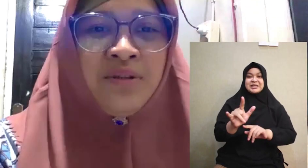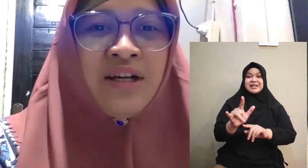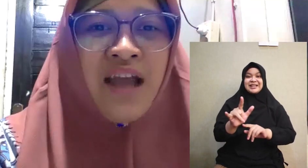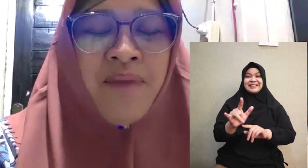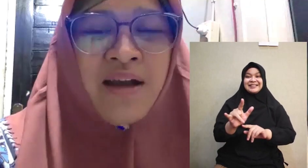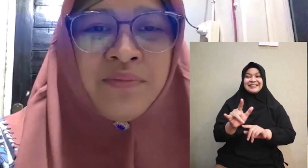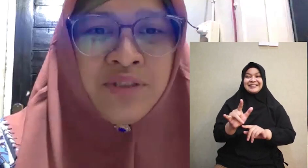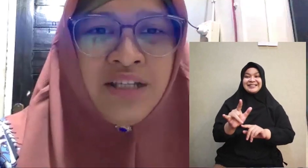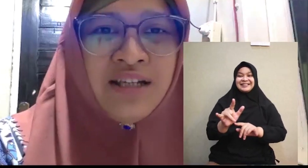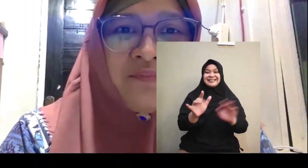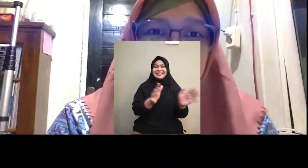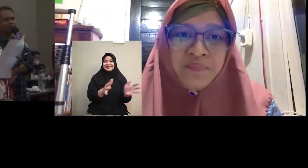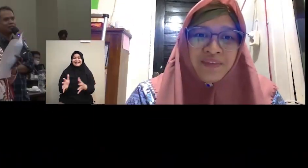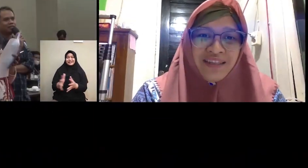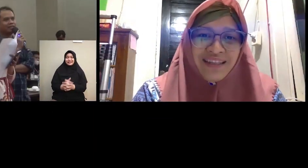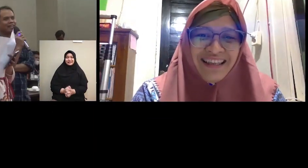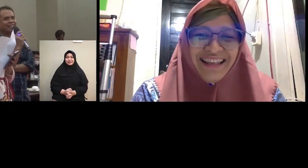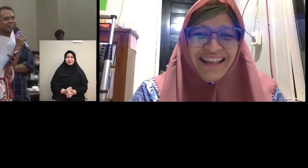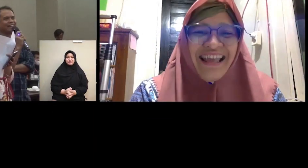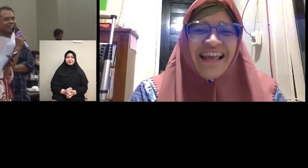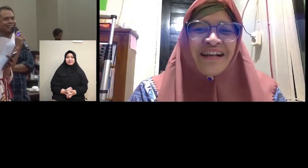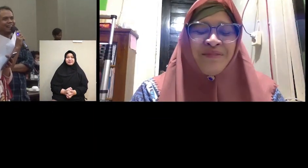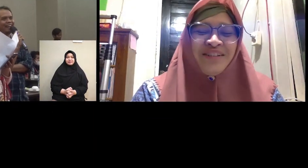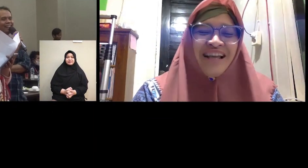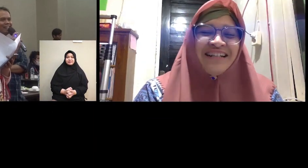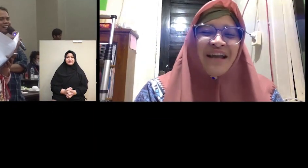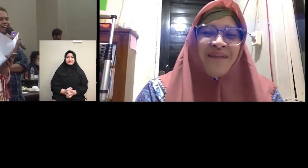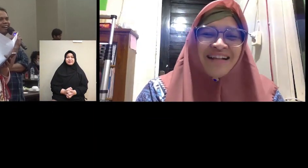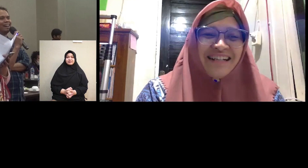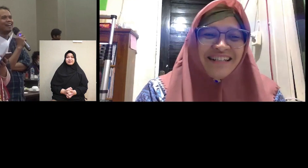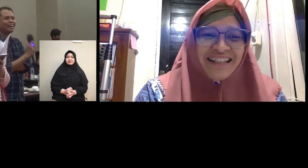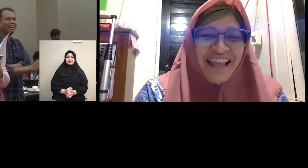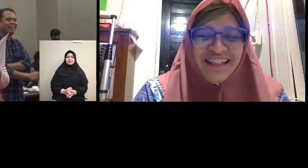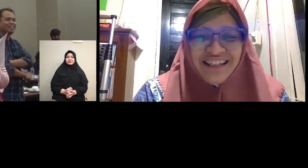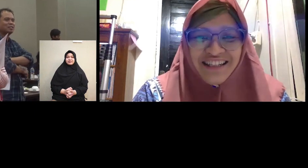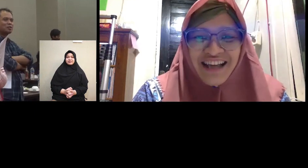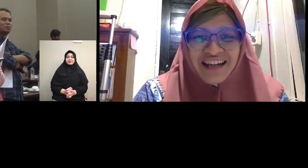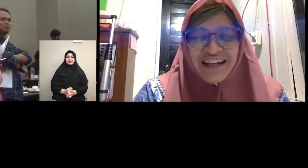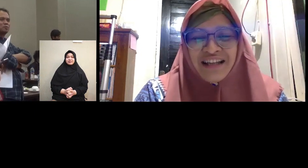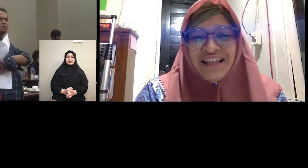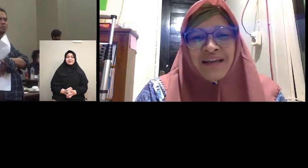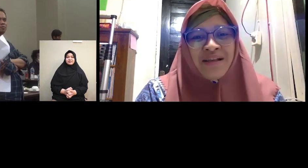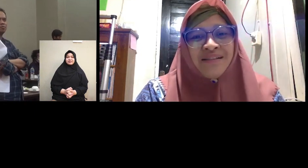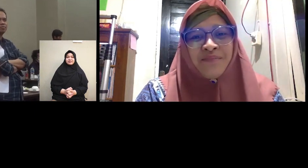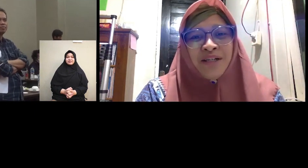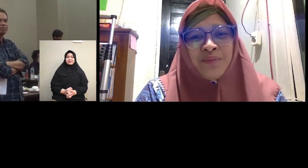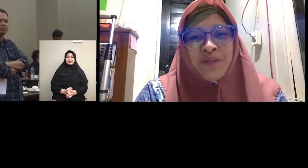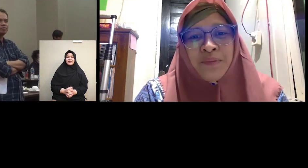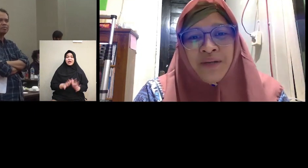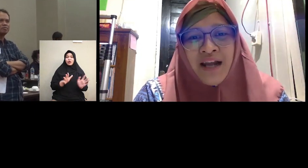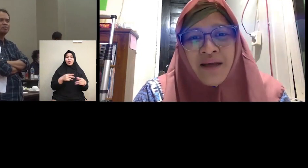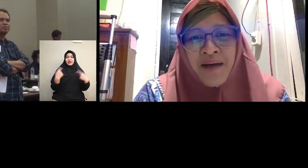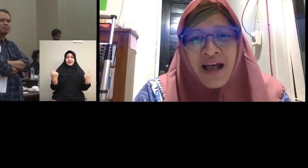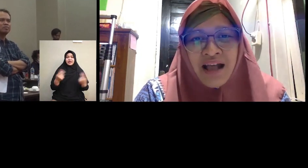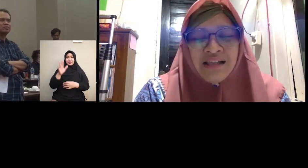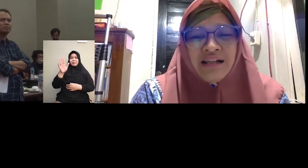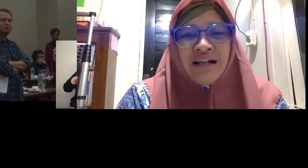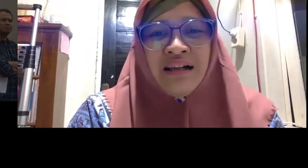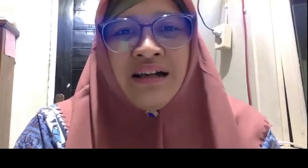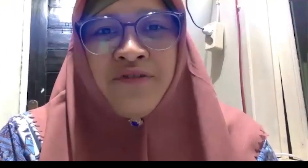itu kenapa kemudian Kenapa ada Get Line ini karena kita masih menemui